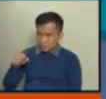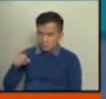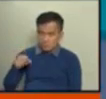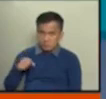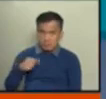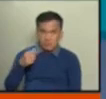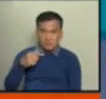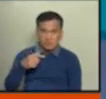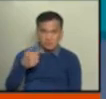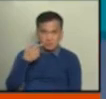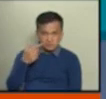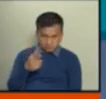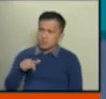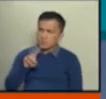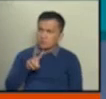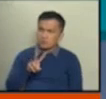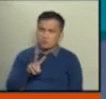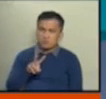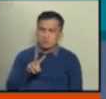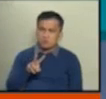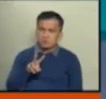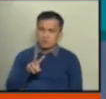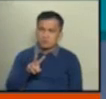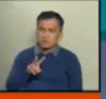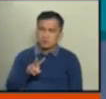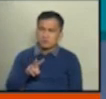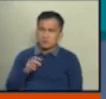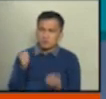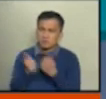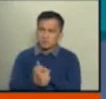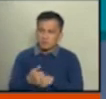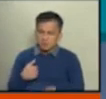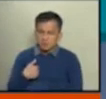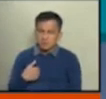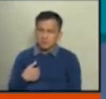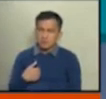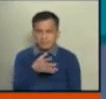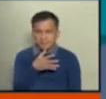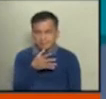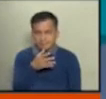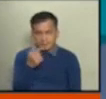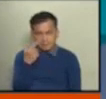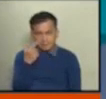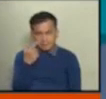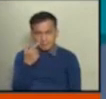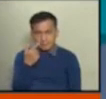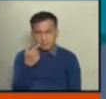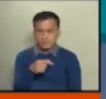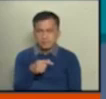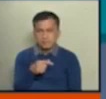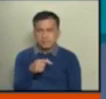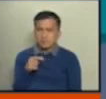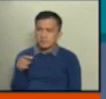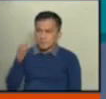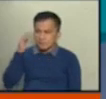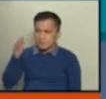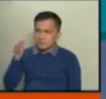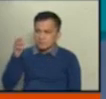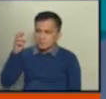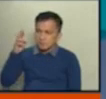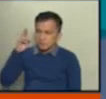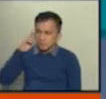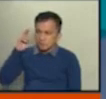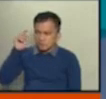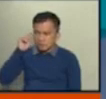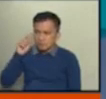rito sa isama mo si Nanay Gina? Bibilisan po ako. Ah, sige. Nanay Gina? Hello po, Sir Tulpo. Pwede po ba magharap-harap